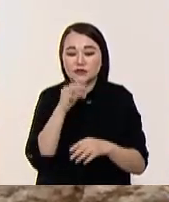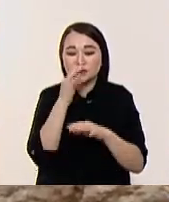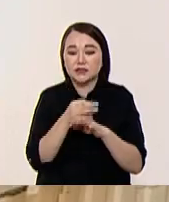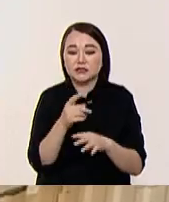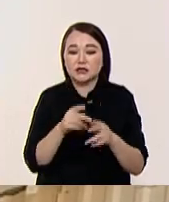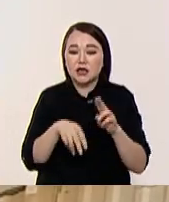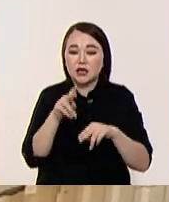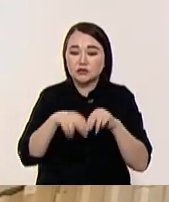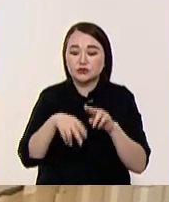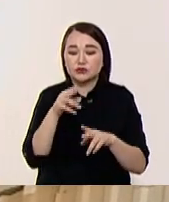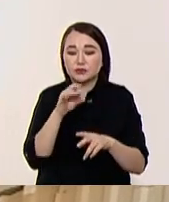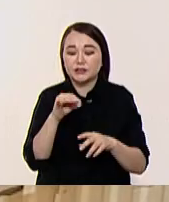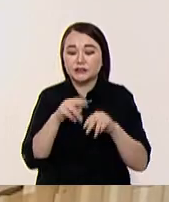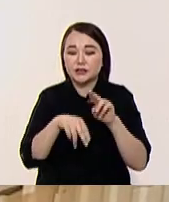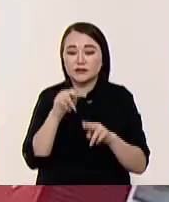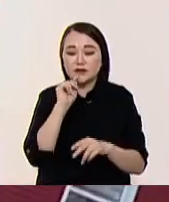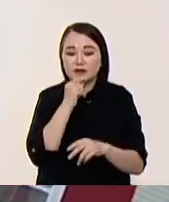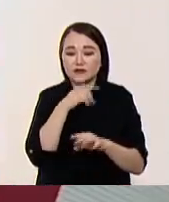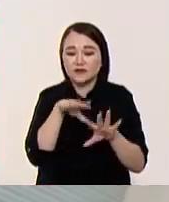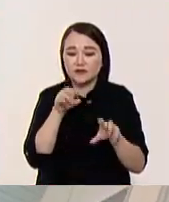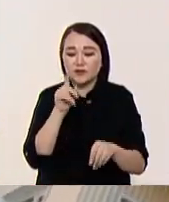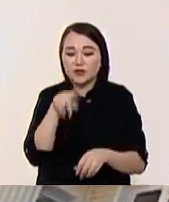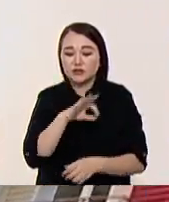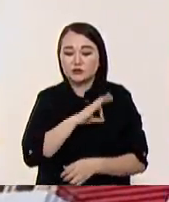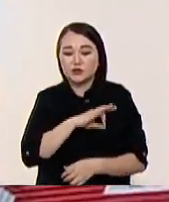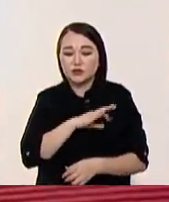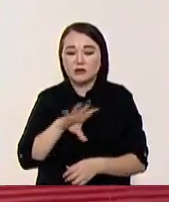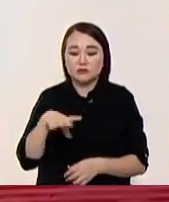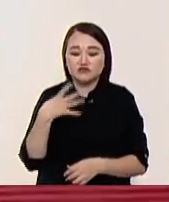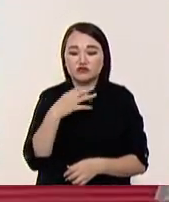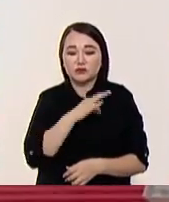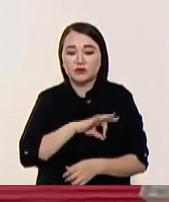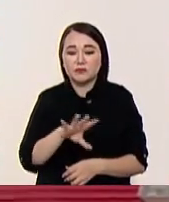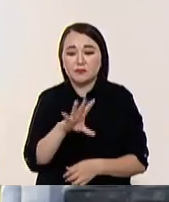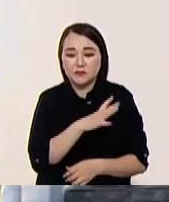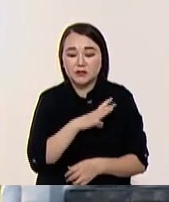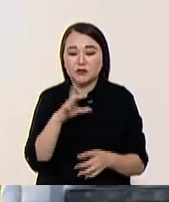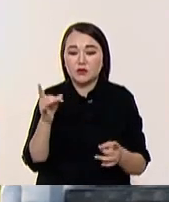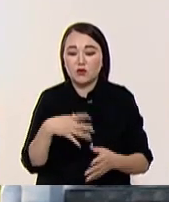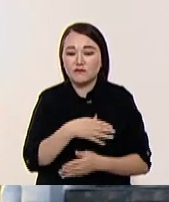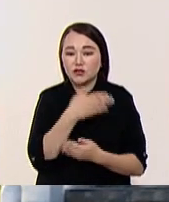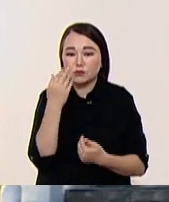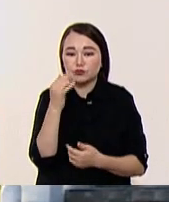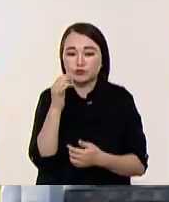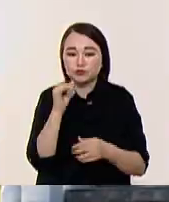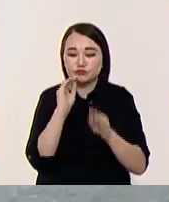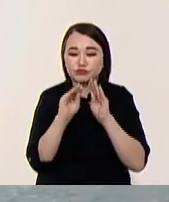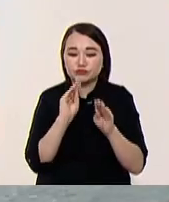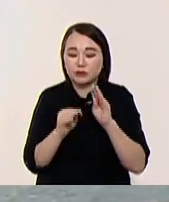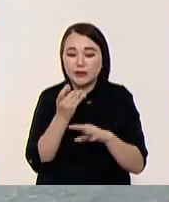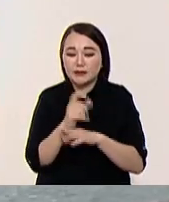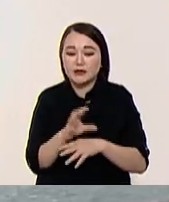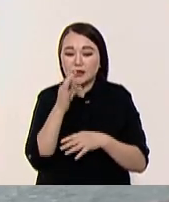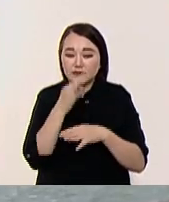что застройщик при строительстве экономил на всем, даже использовал бывшие в употреблении материалы. Жильцы не раз устраивали сходы,